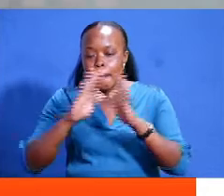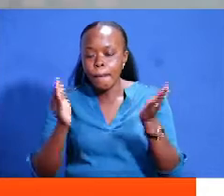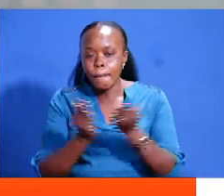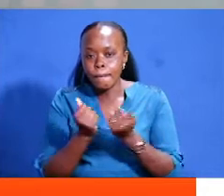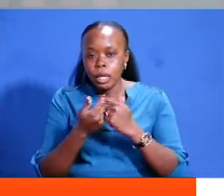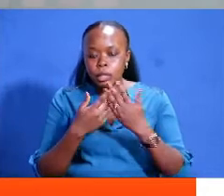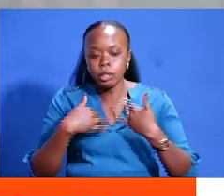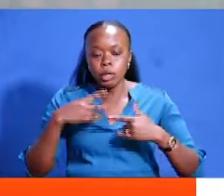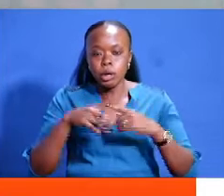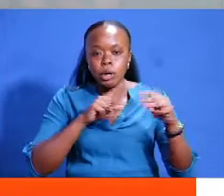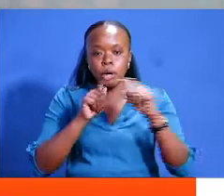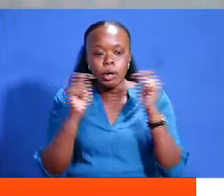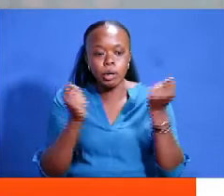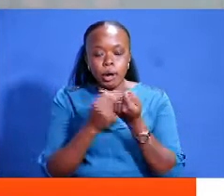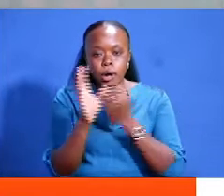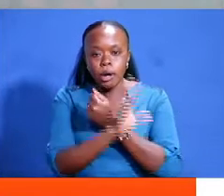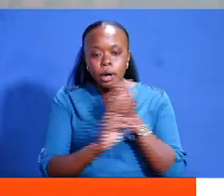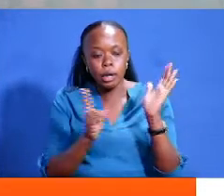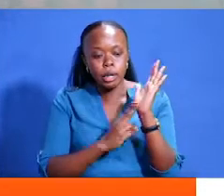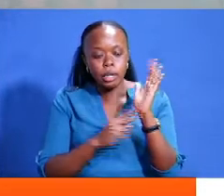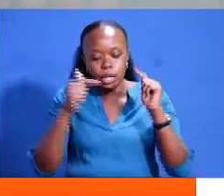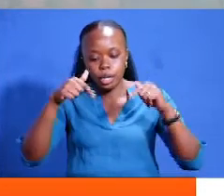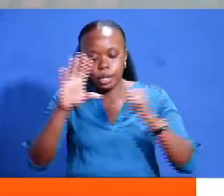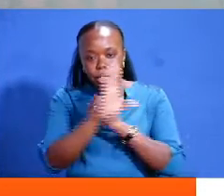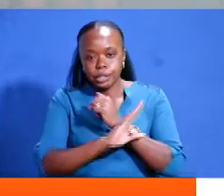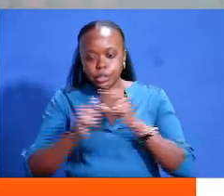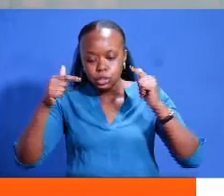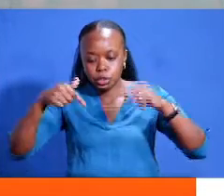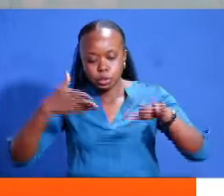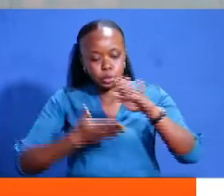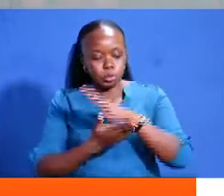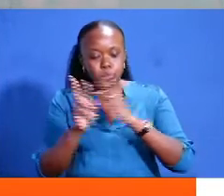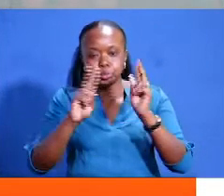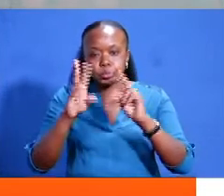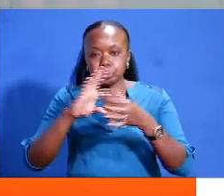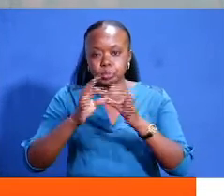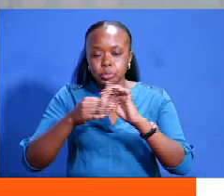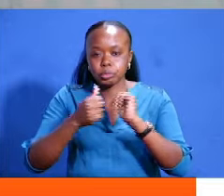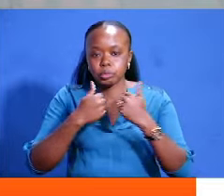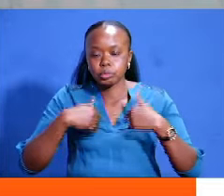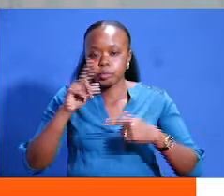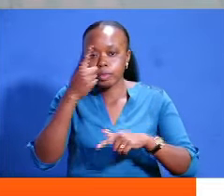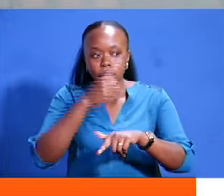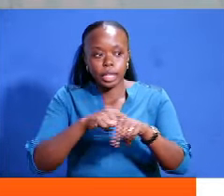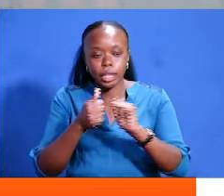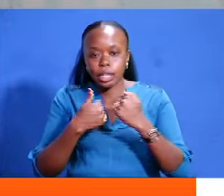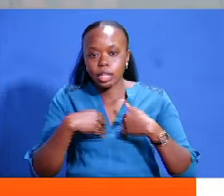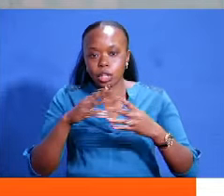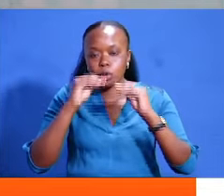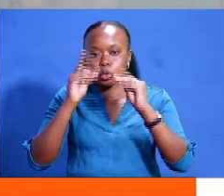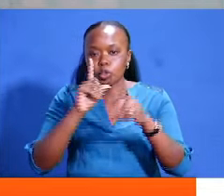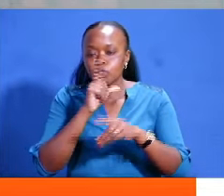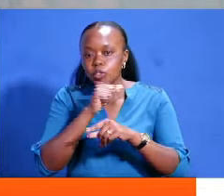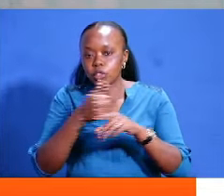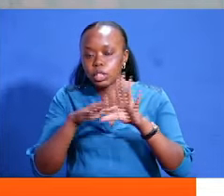hadi viwanjani. Kikosi cha timu ya taifa ya Uganda kilitua humu nchini mapema hii leo tayari kushiriki mkondo wa kwanza kipute